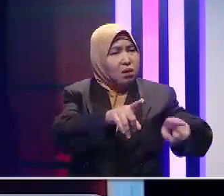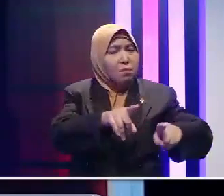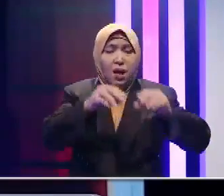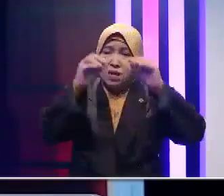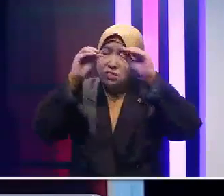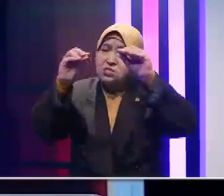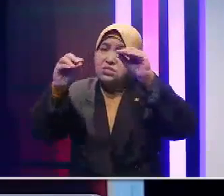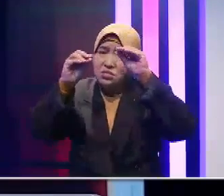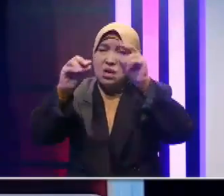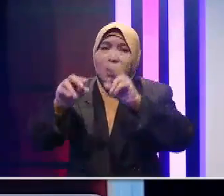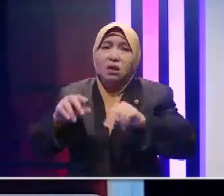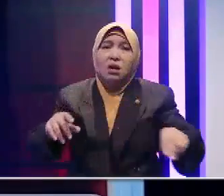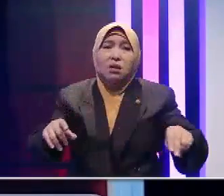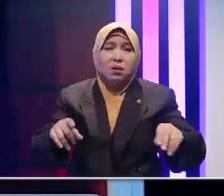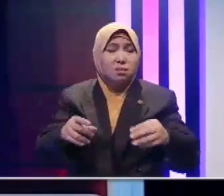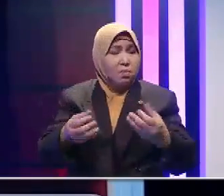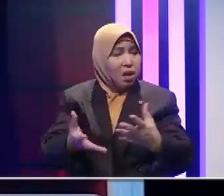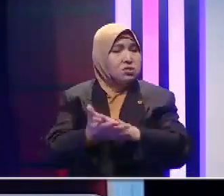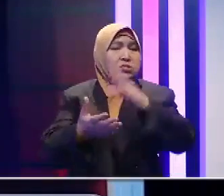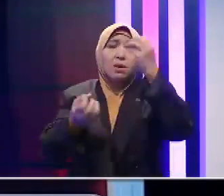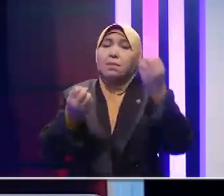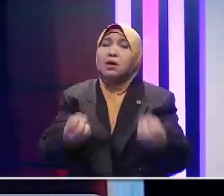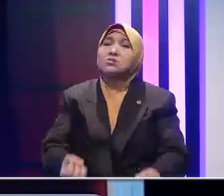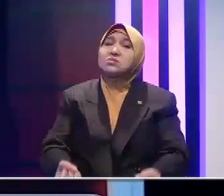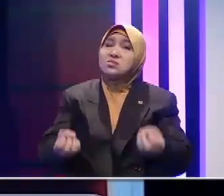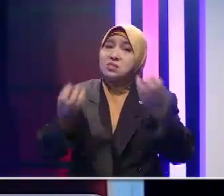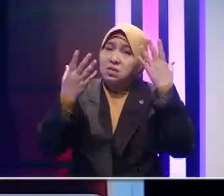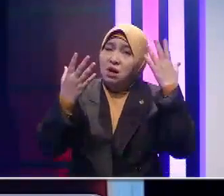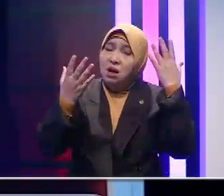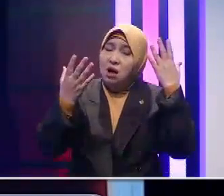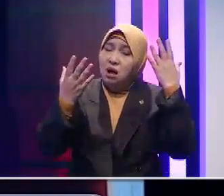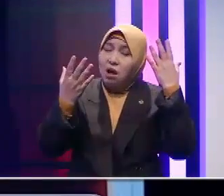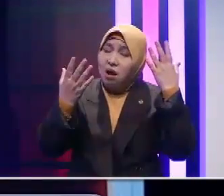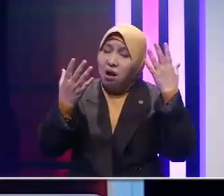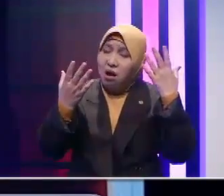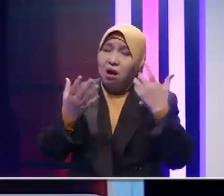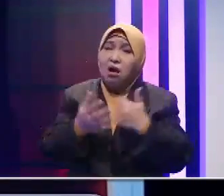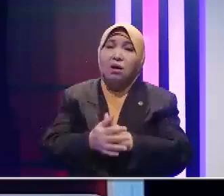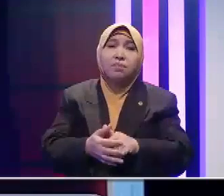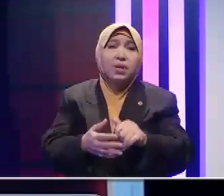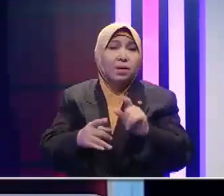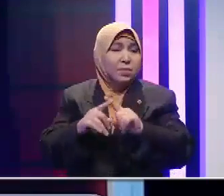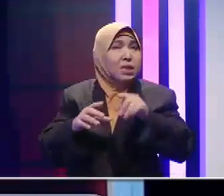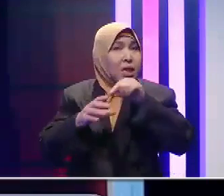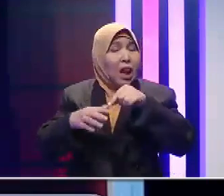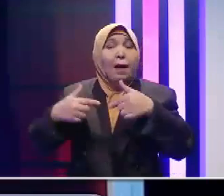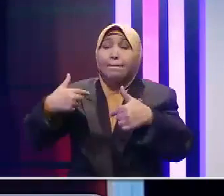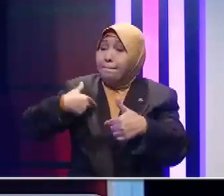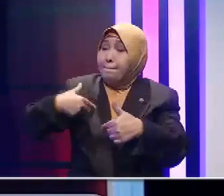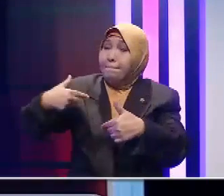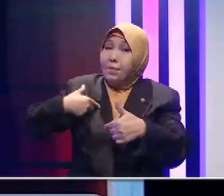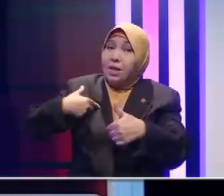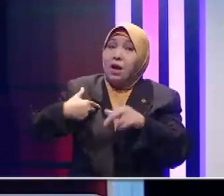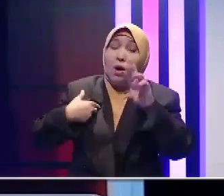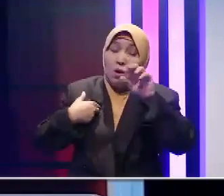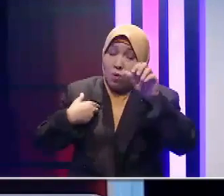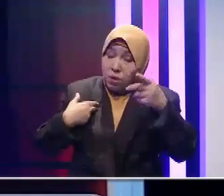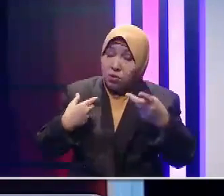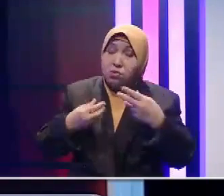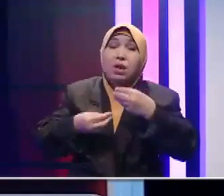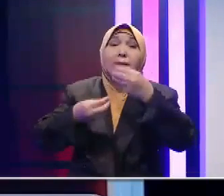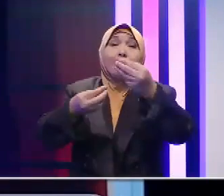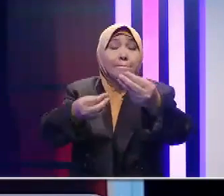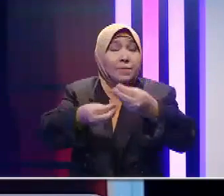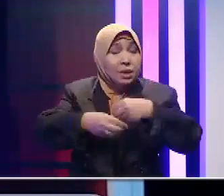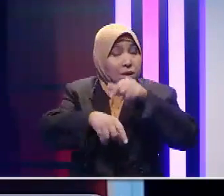ajaran, berbagai-bagai believing, tapi tetap dalam diri kita ni roh tu yang pernah beri